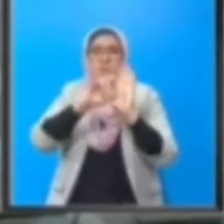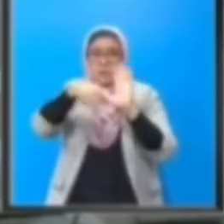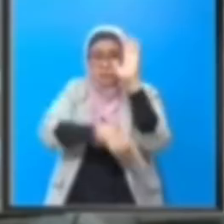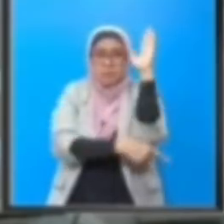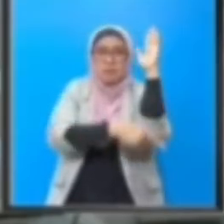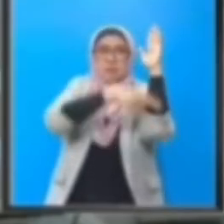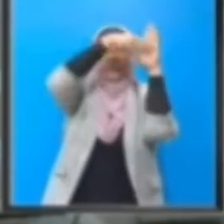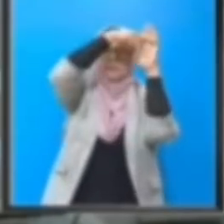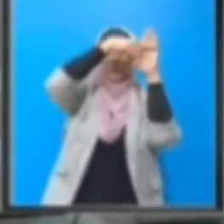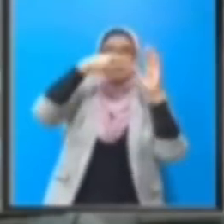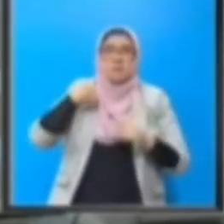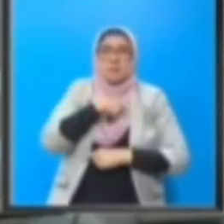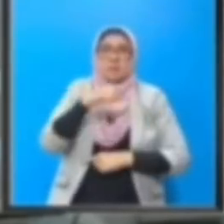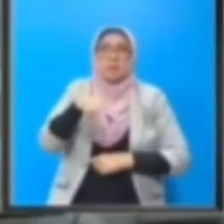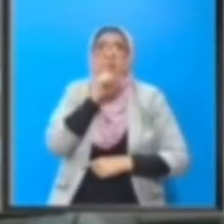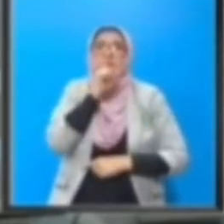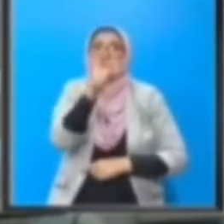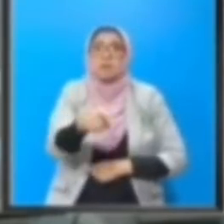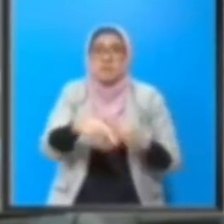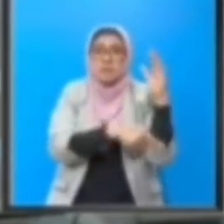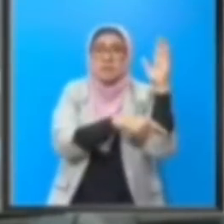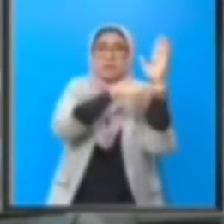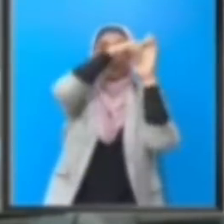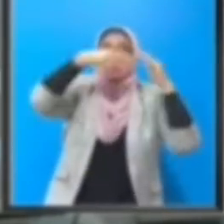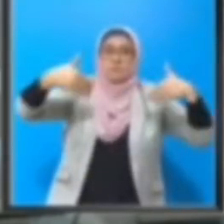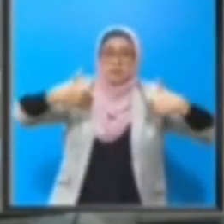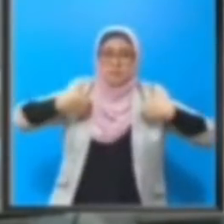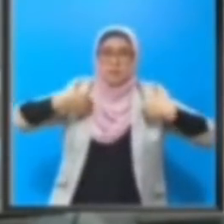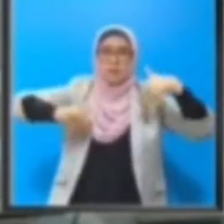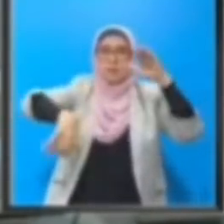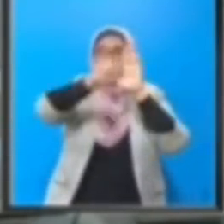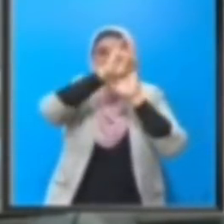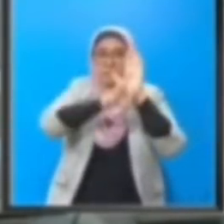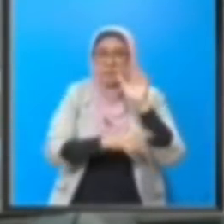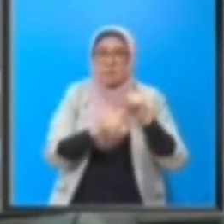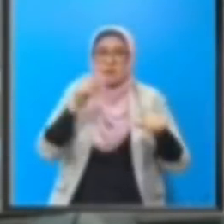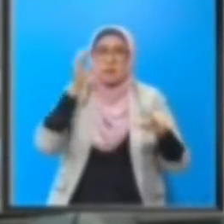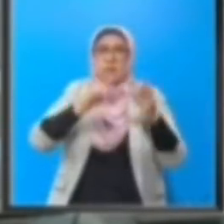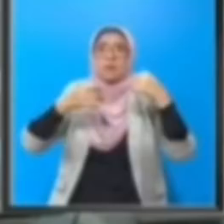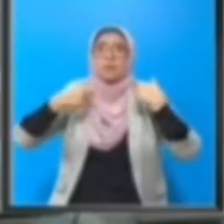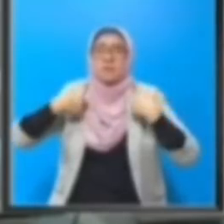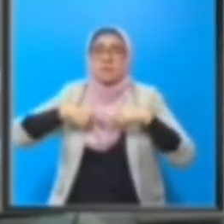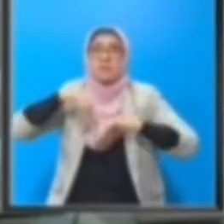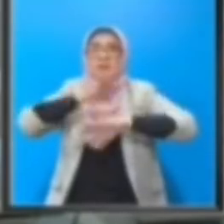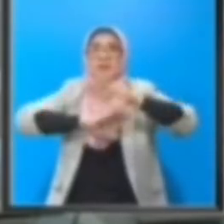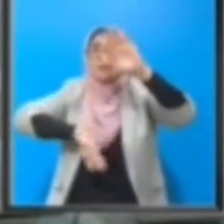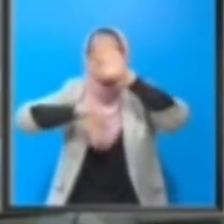pastikan parliament ini berintegriti. Kalau yang ada tangan gaib ke atau